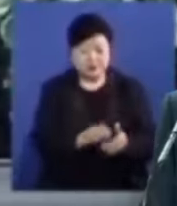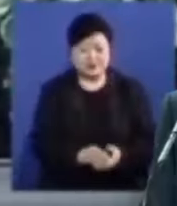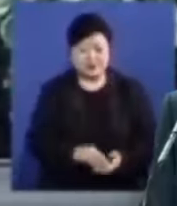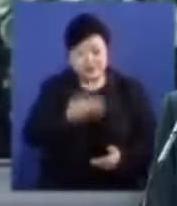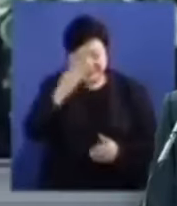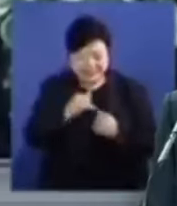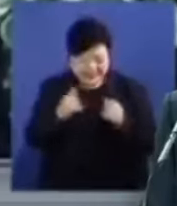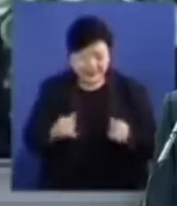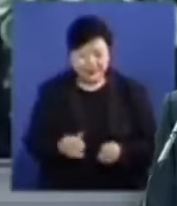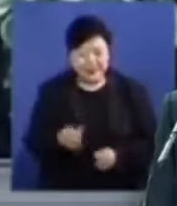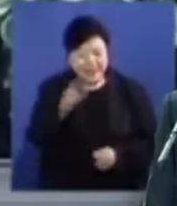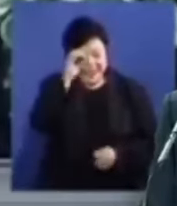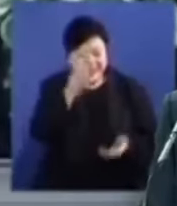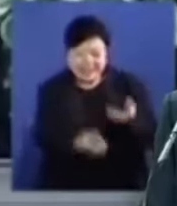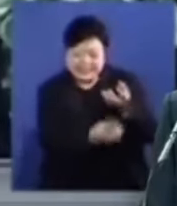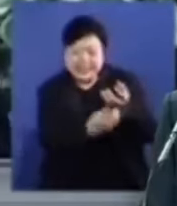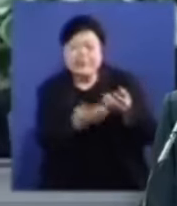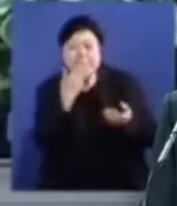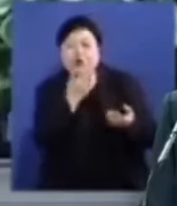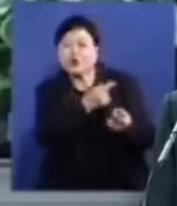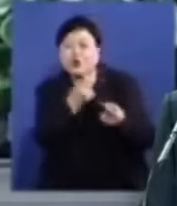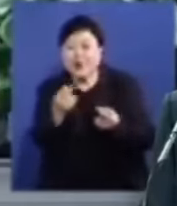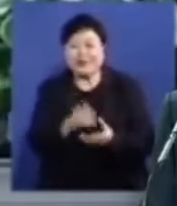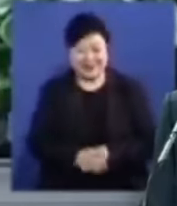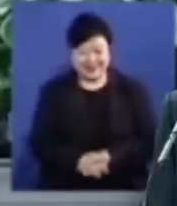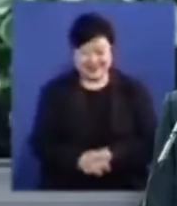이스라엘 백성들이 계란을 삶아 먹는 것과 같은 것입니다.